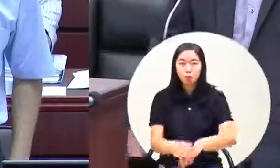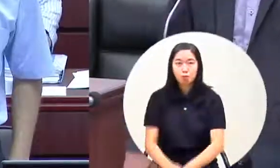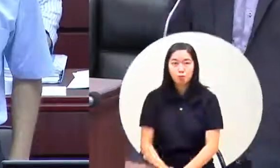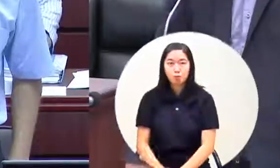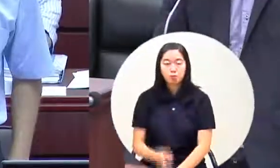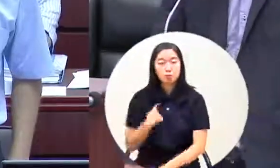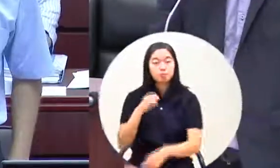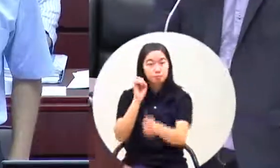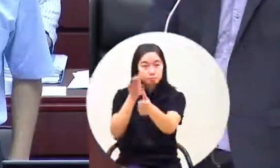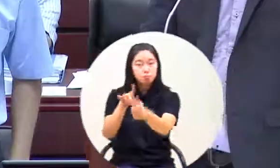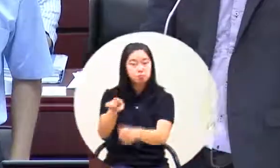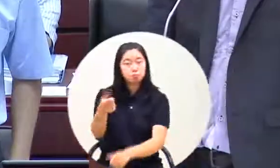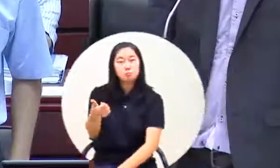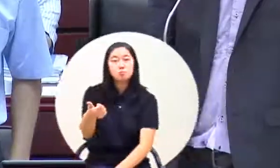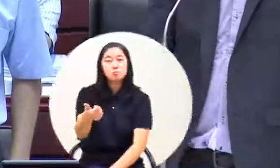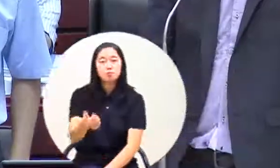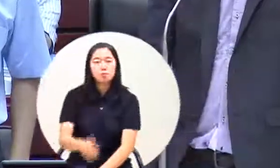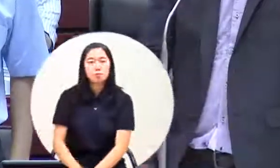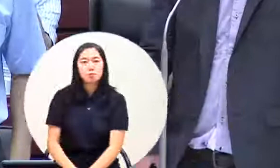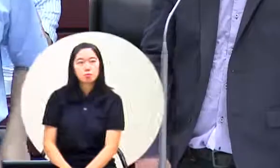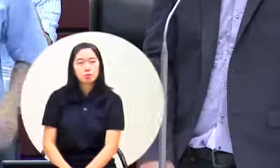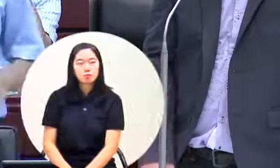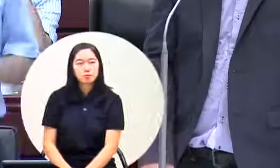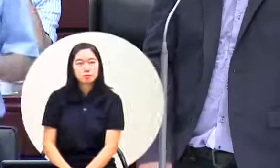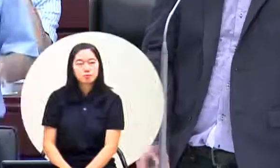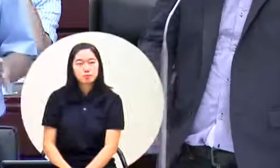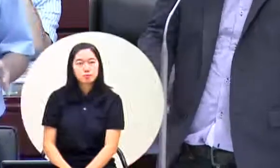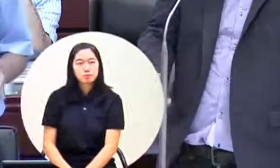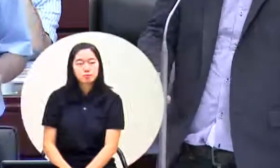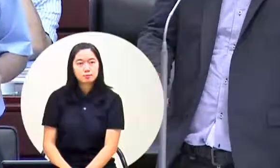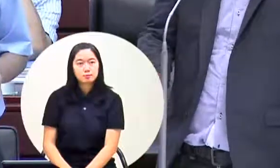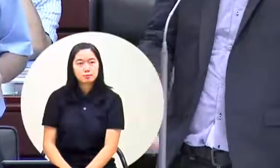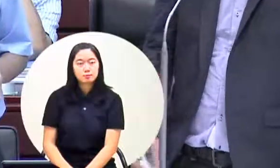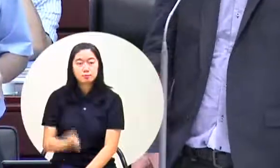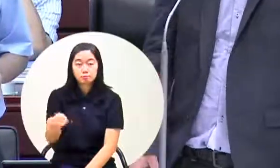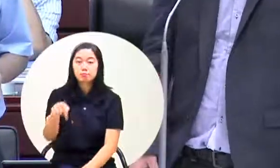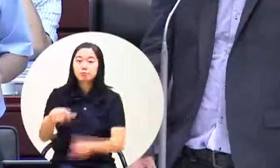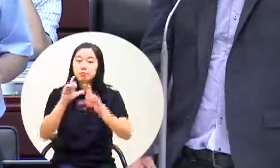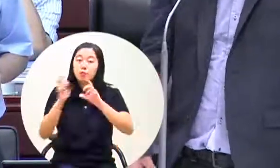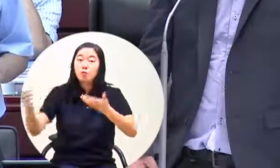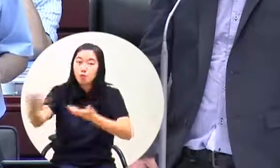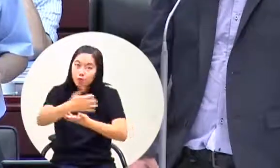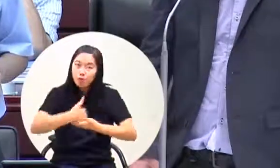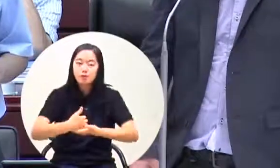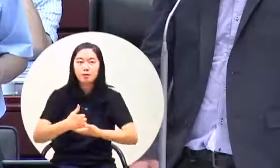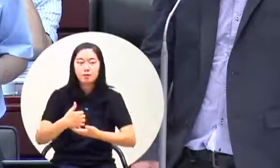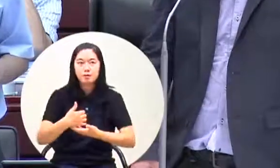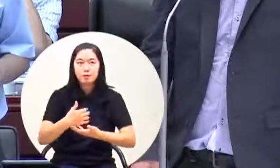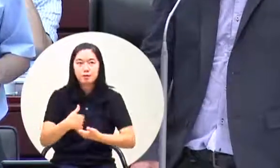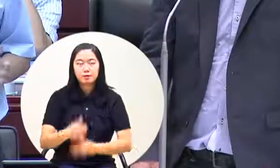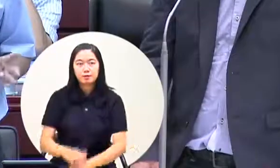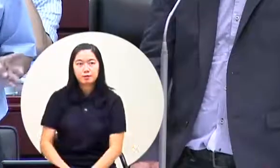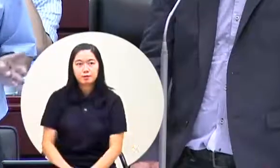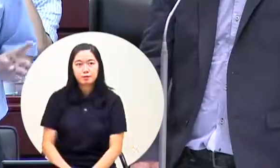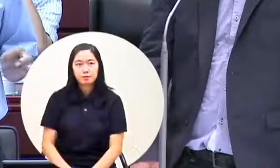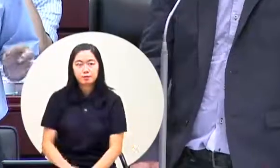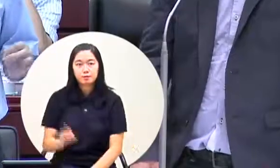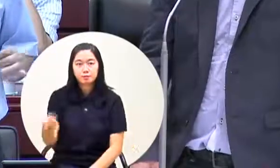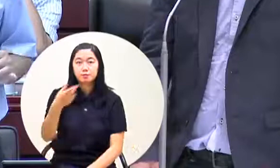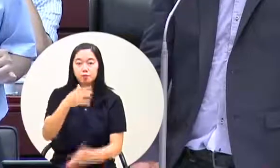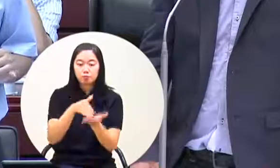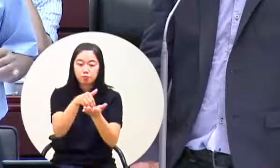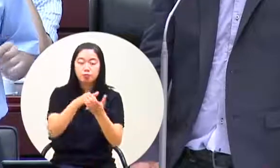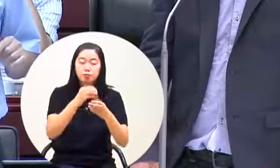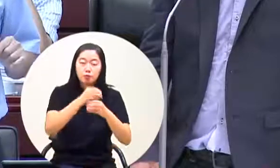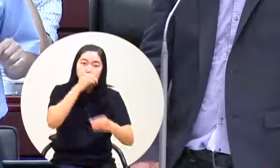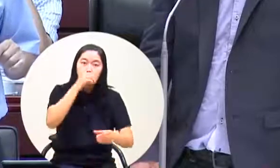个部分基本上是可以回收回收这一些那个保特瓶、铁罐、